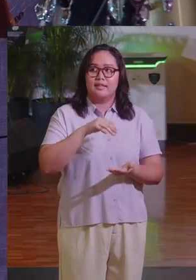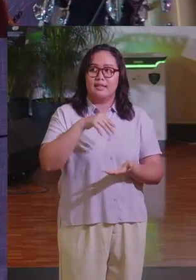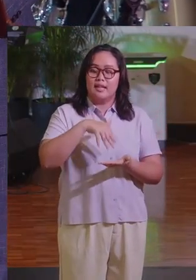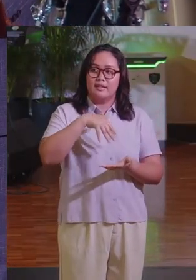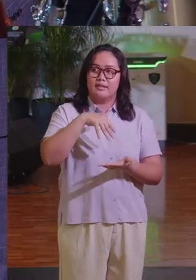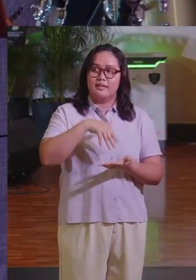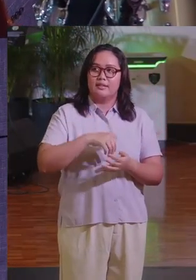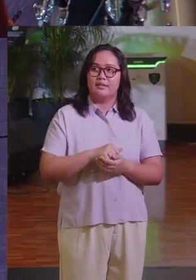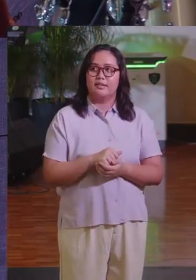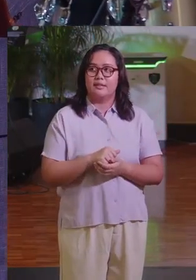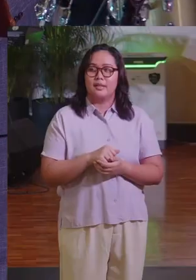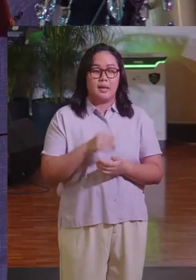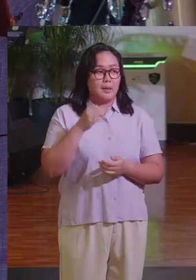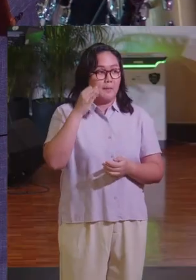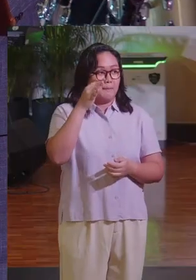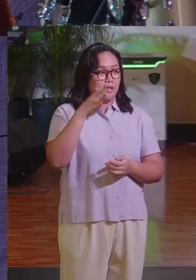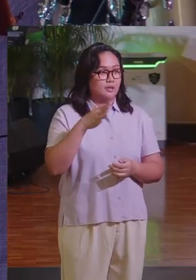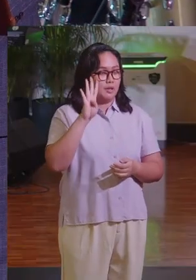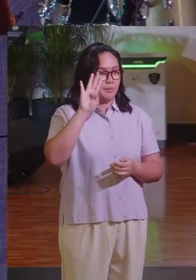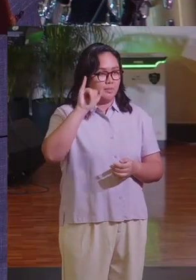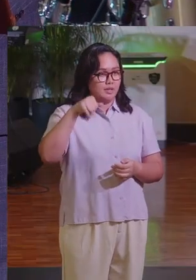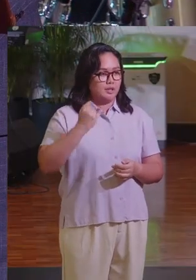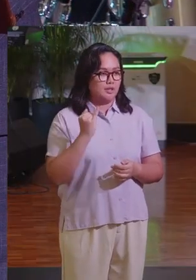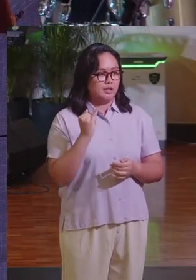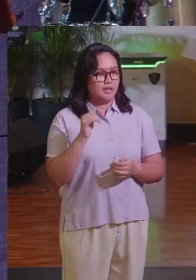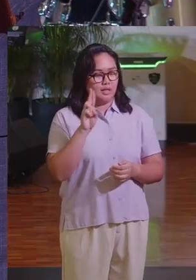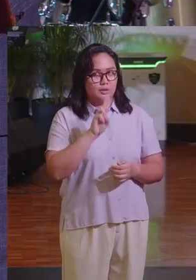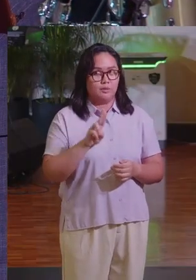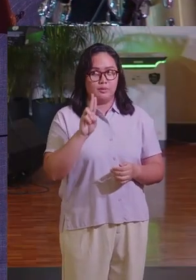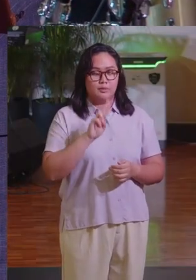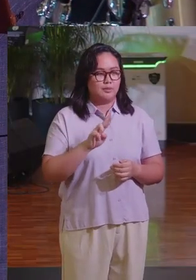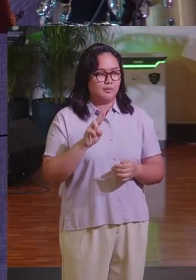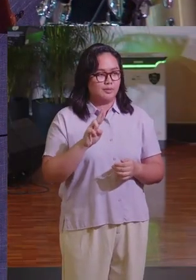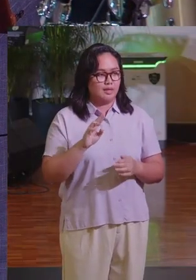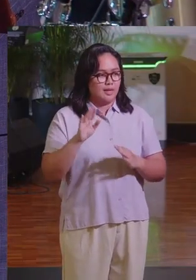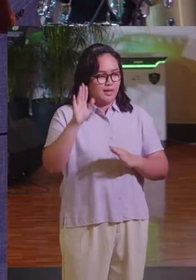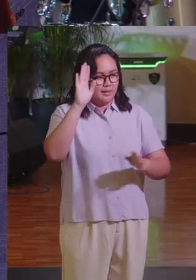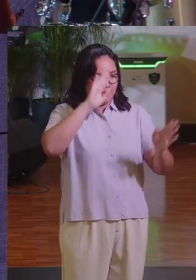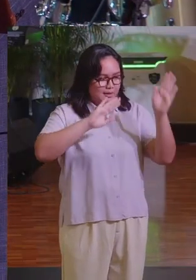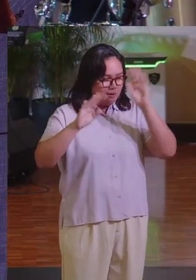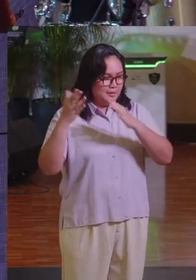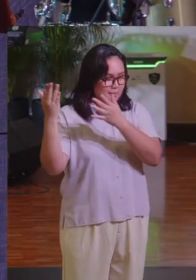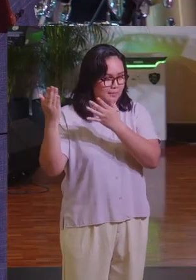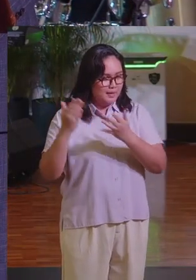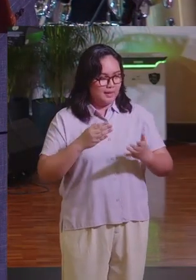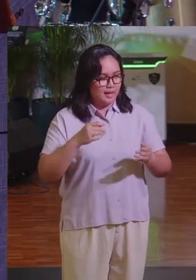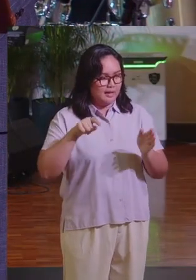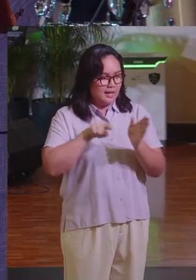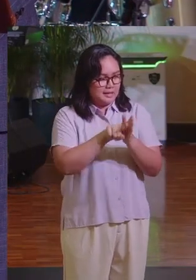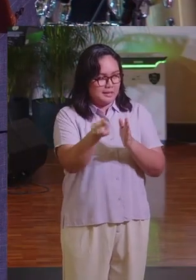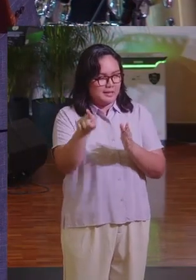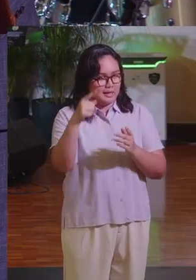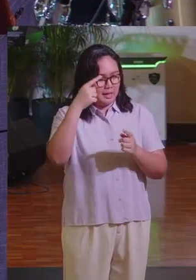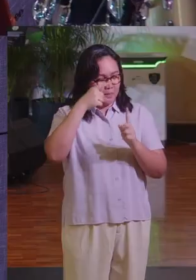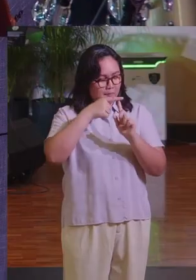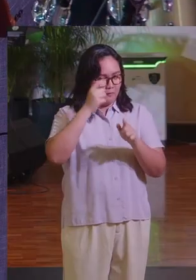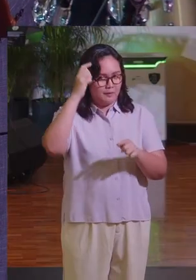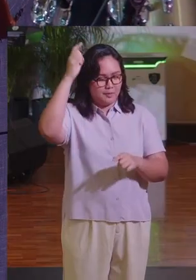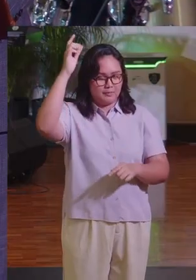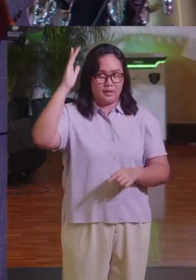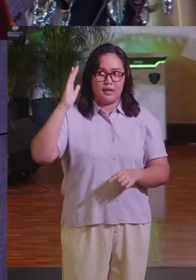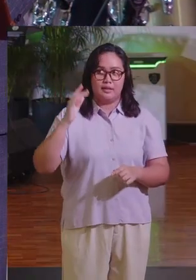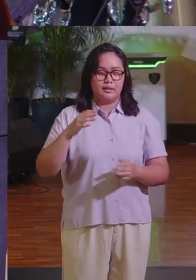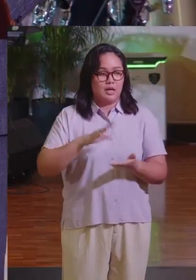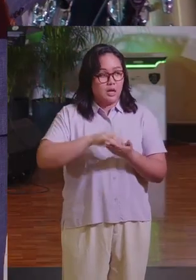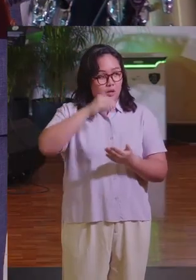Pastor BJ ay ang bagyo na dala ng pagsuway ng Diyos. At atin pong natutunan na ang Panginoon